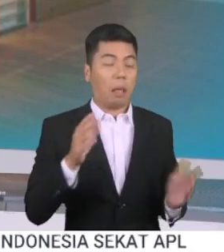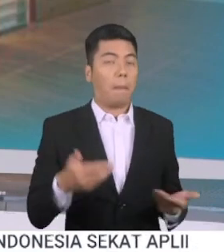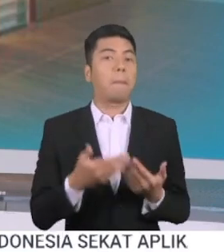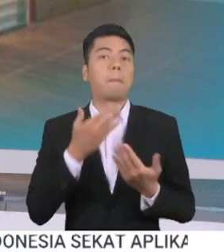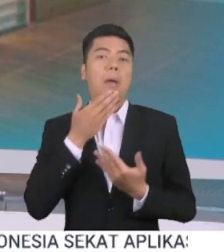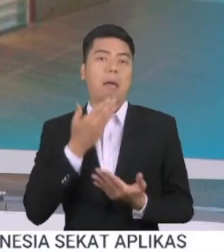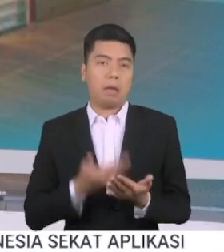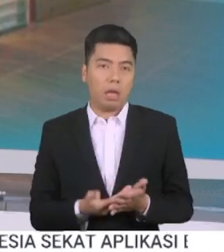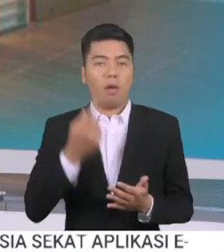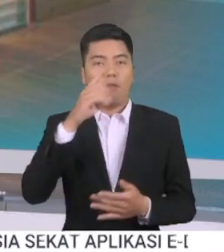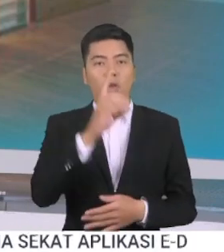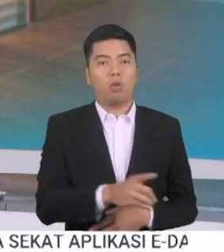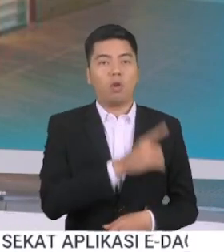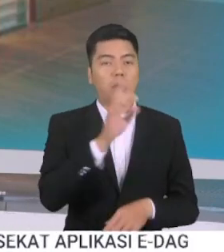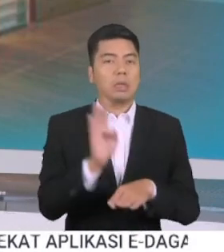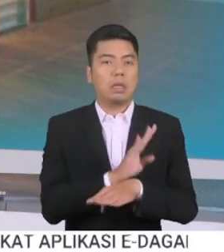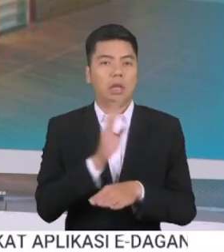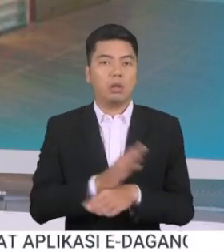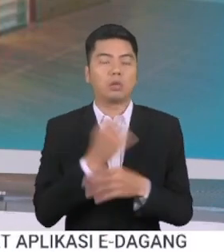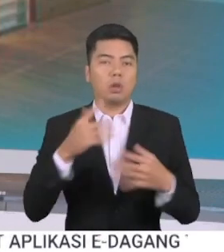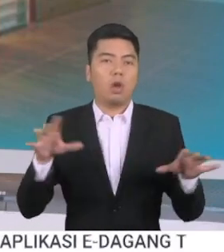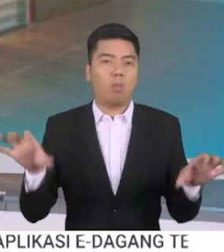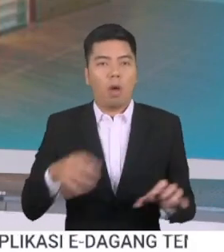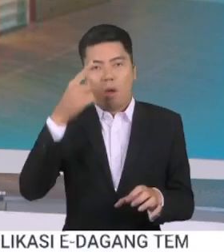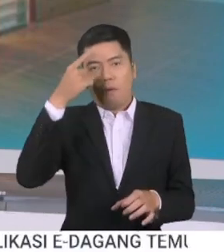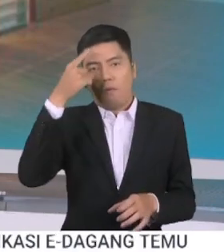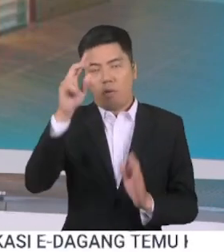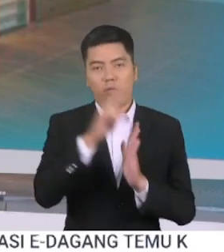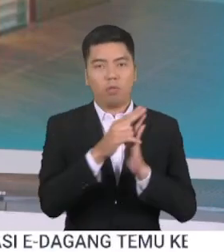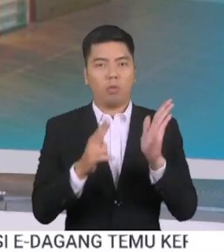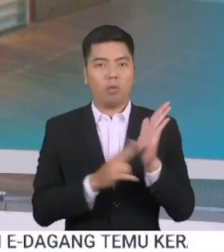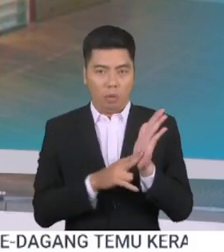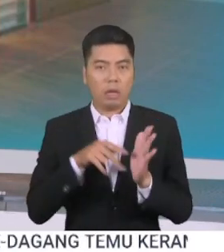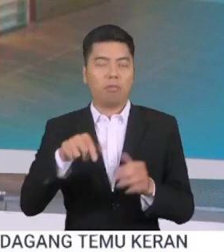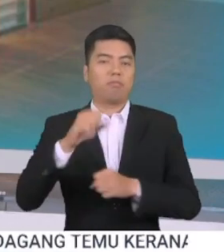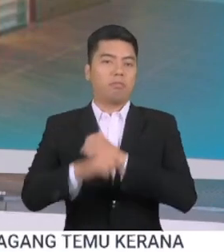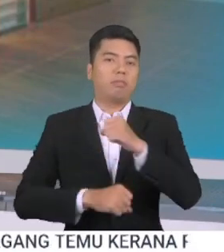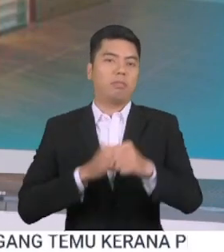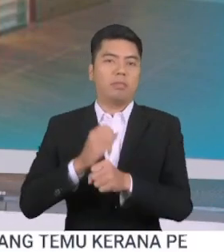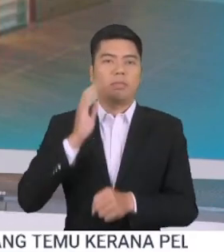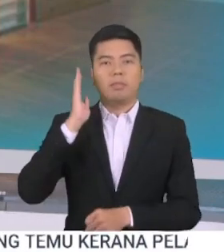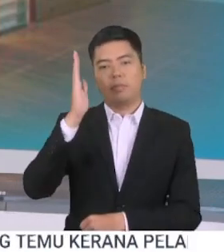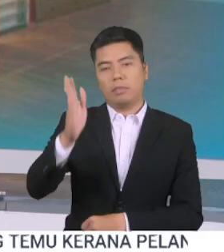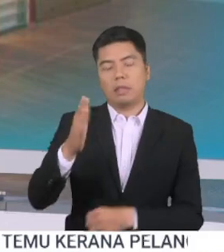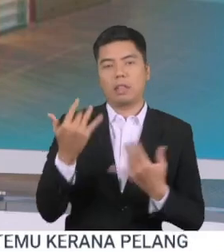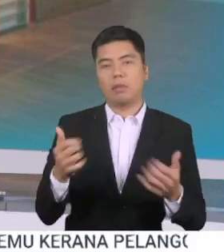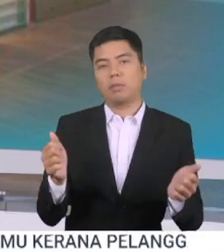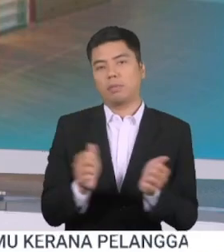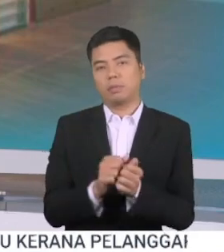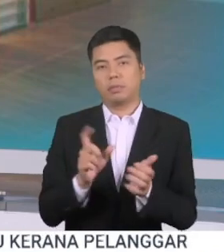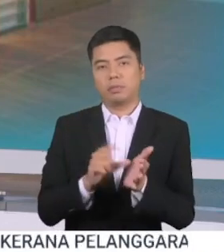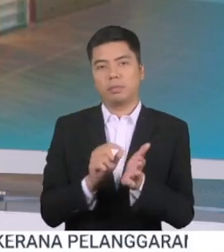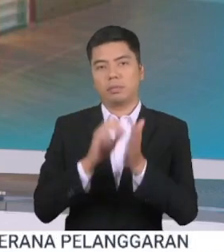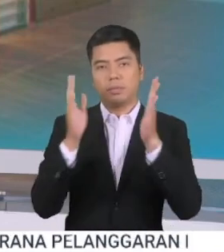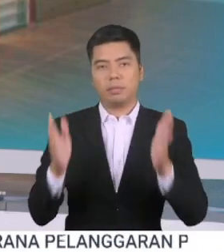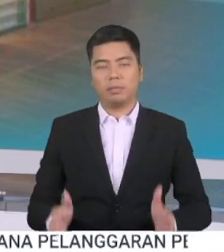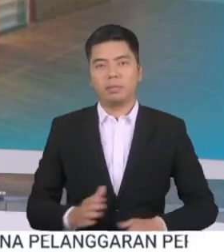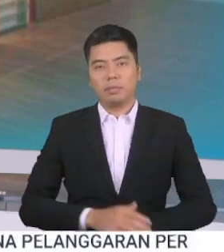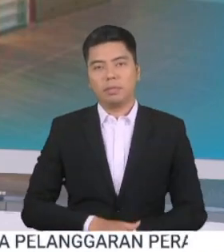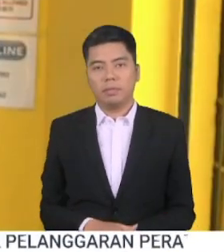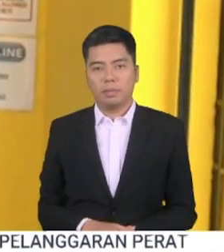termasuk pengusaha Dobi yang sudah lakukan persediaan menjelang penguatkuasaan peraturan itu mulai tahun depan. Laporan Izlin Azmi.